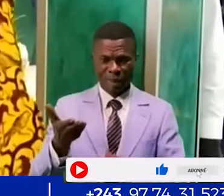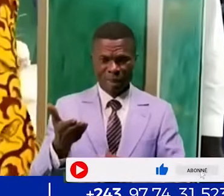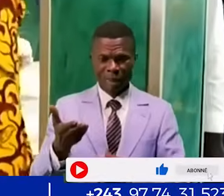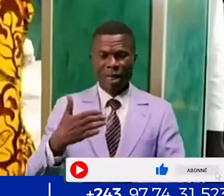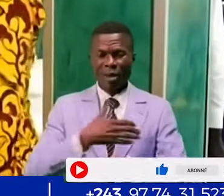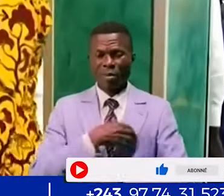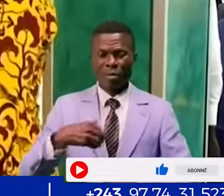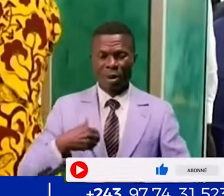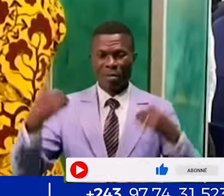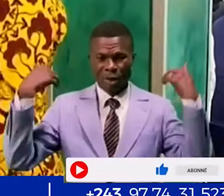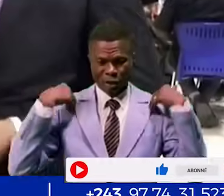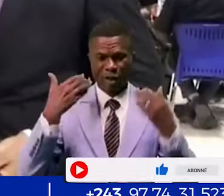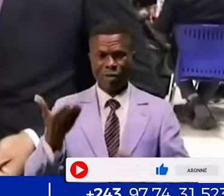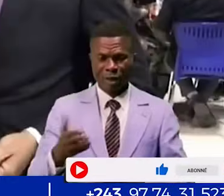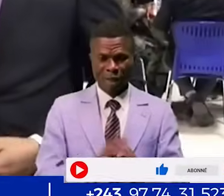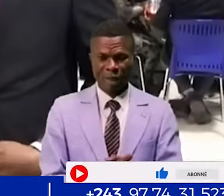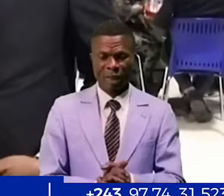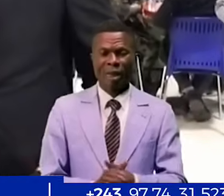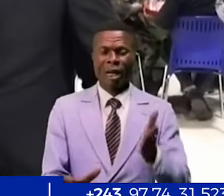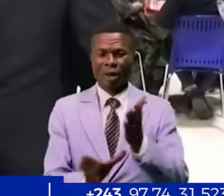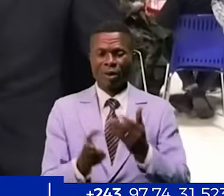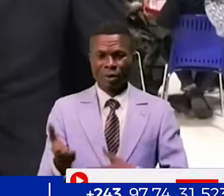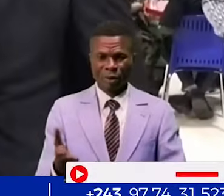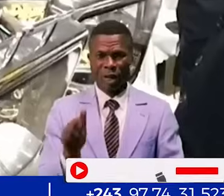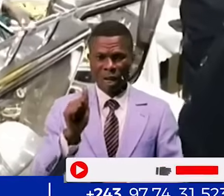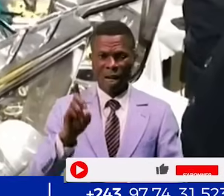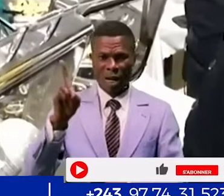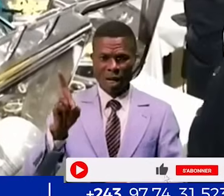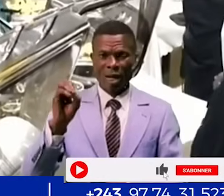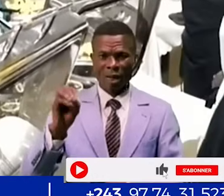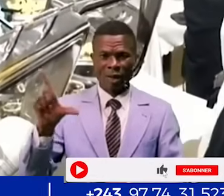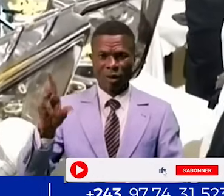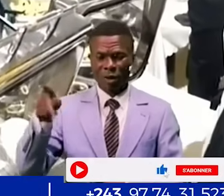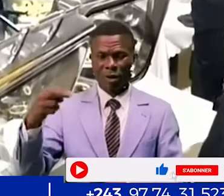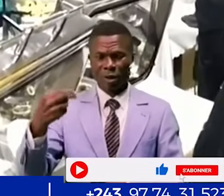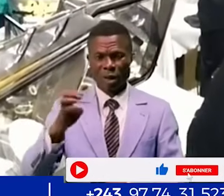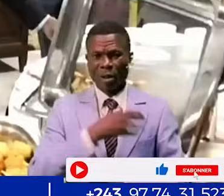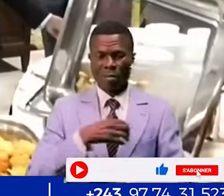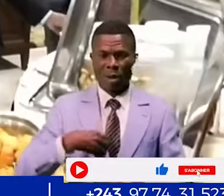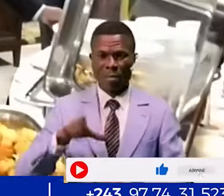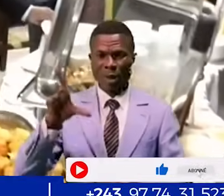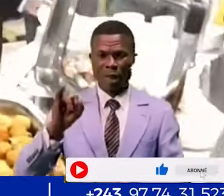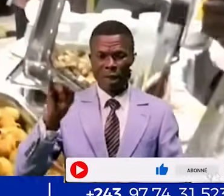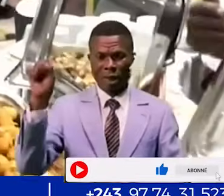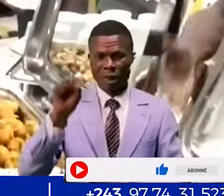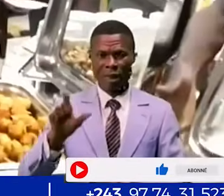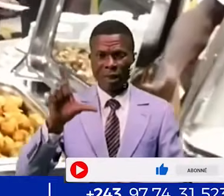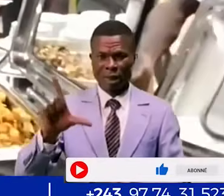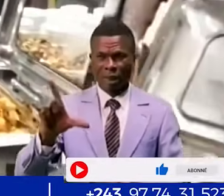général, Sylvie Elengue Niembo, et de son adjoint, Adolphe Voto. Madame Lisette Banza, propriétaire du